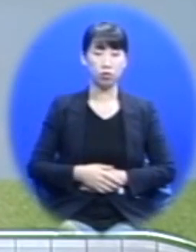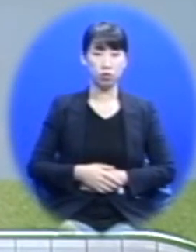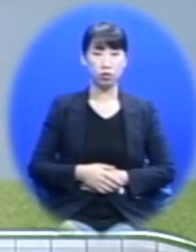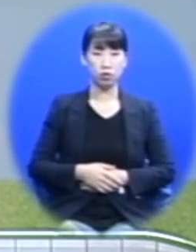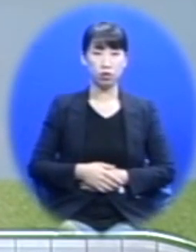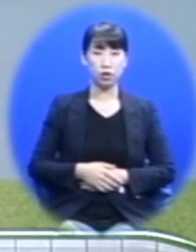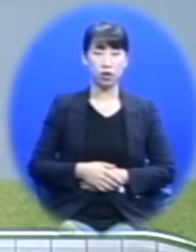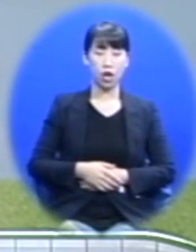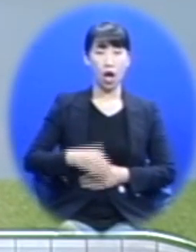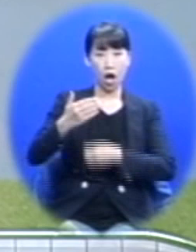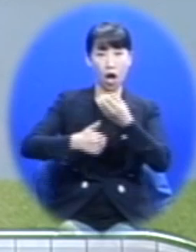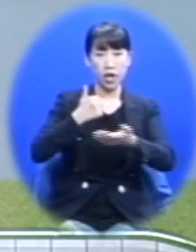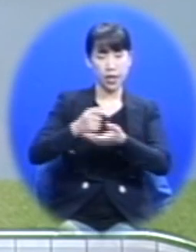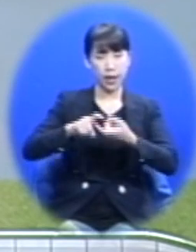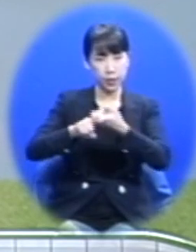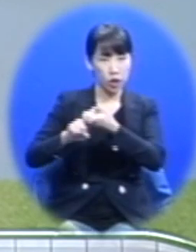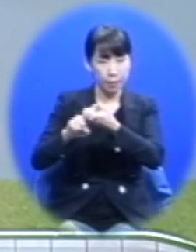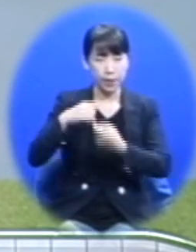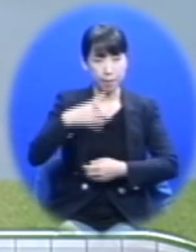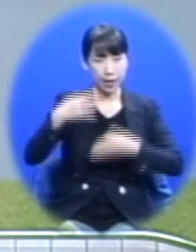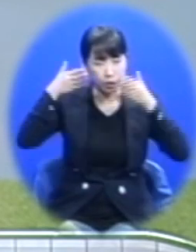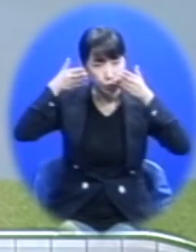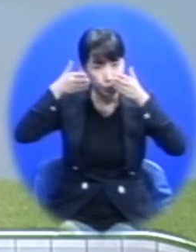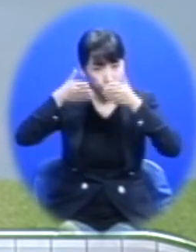너는 나와 온전히 연합하는 것 하나만 신경 써.